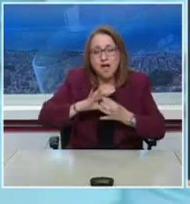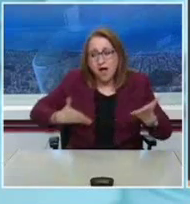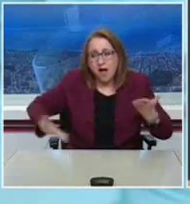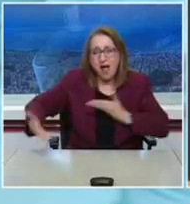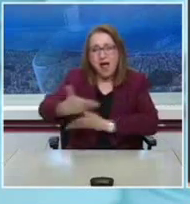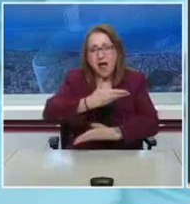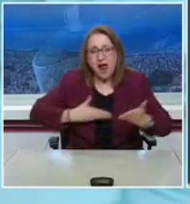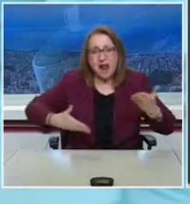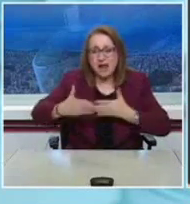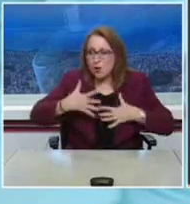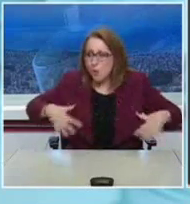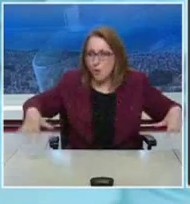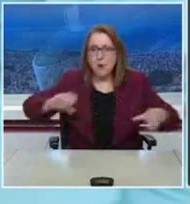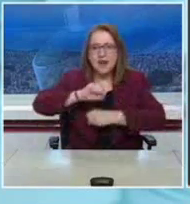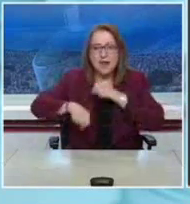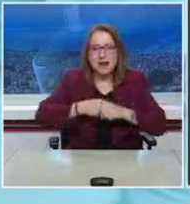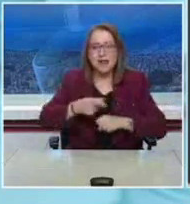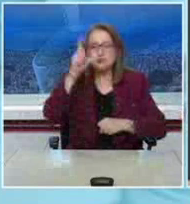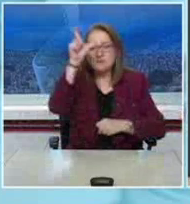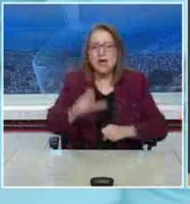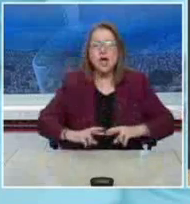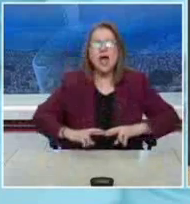κοινό εχθρό. Σας ευχαριστώ.